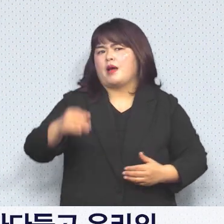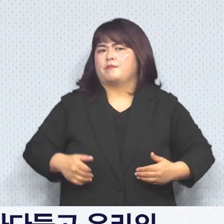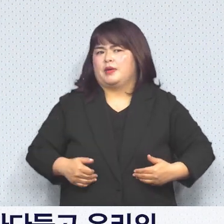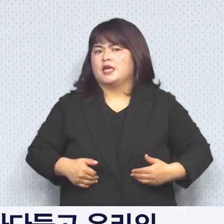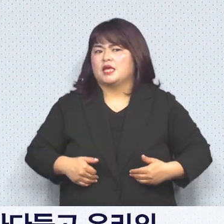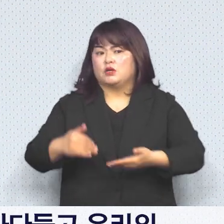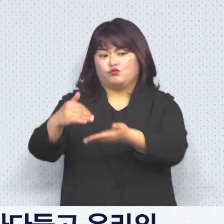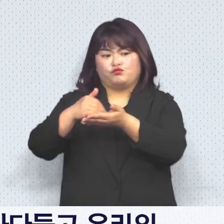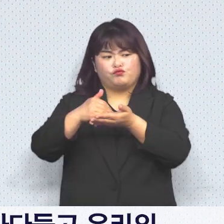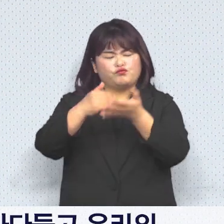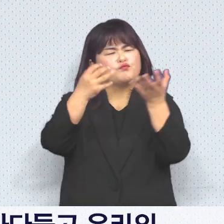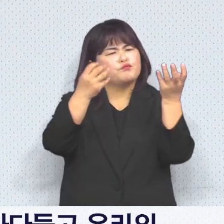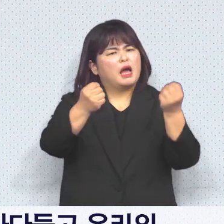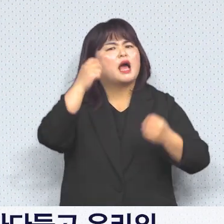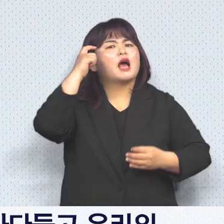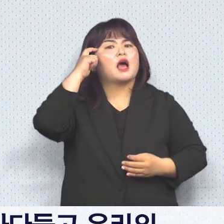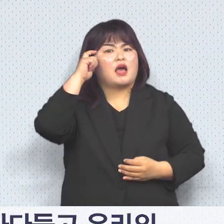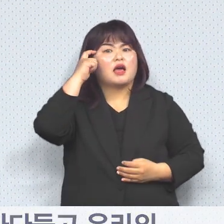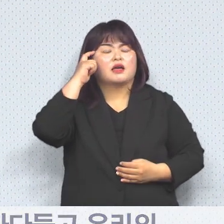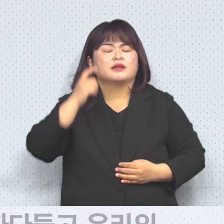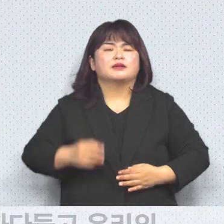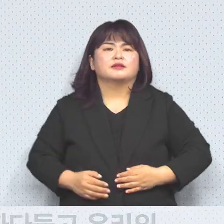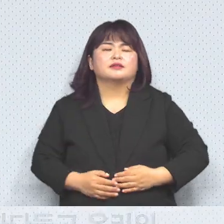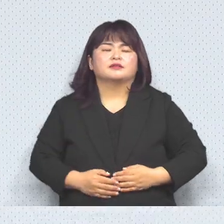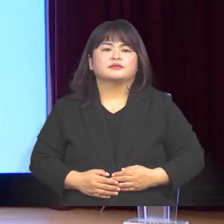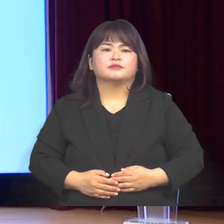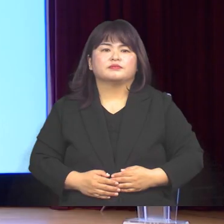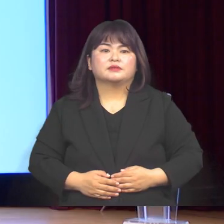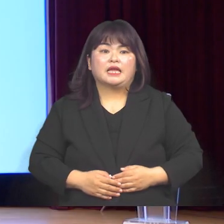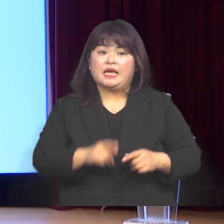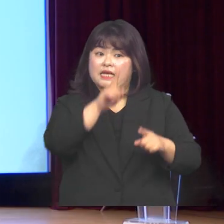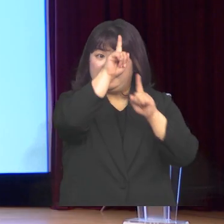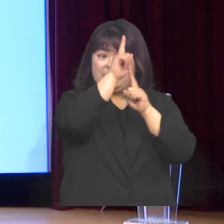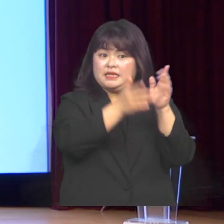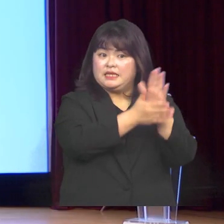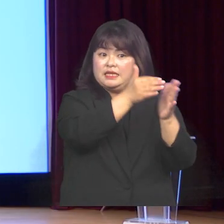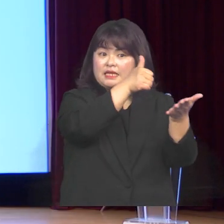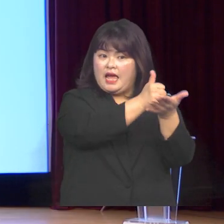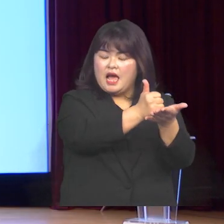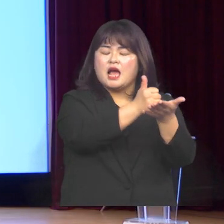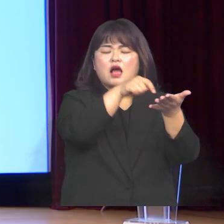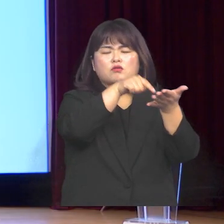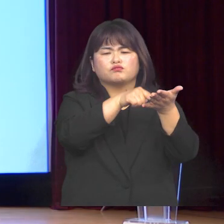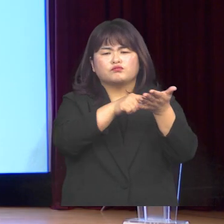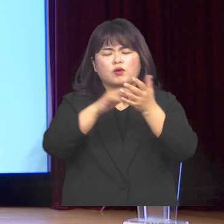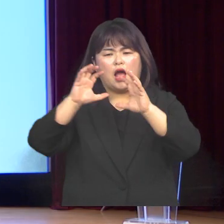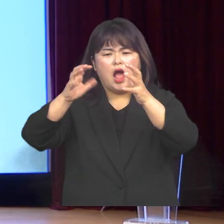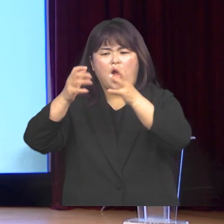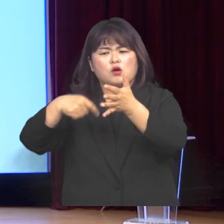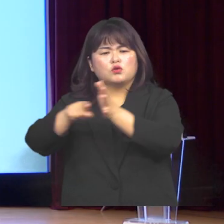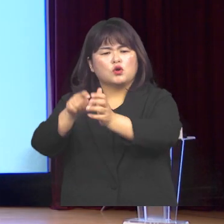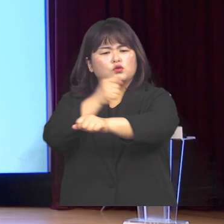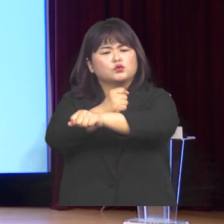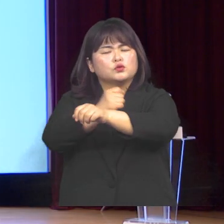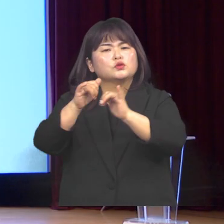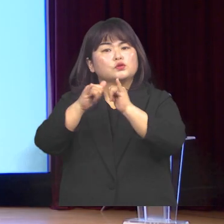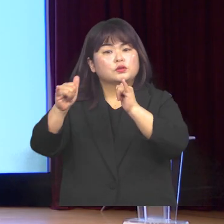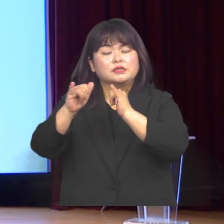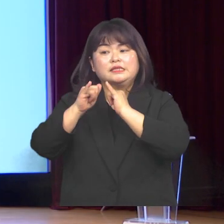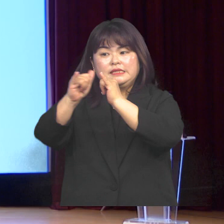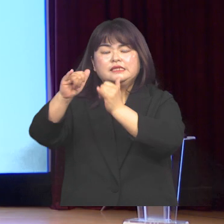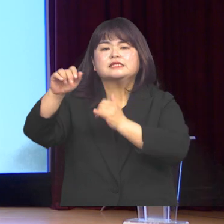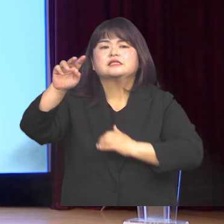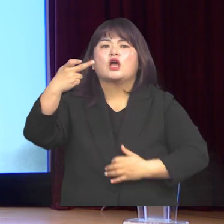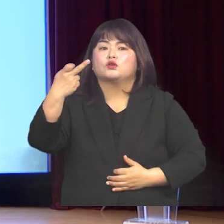하고 있다고 생각을 합니다. 이 시장은 국가 안보를 위해 노력해온 유공자 11명에게